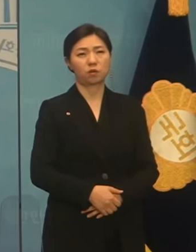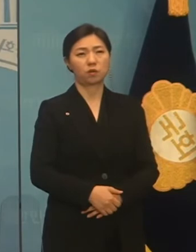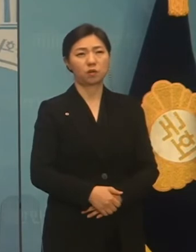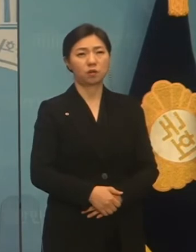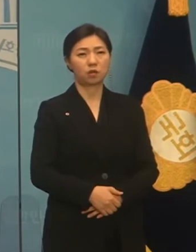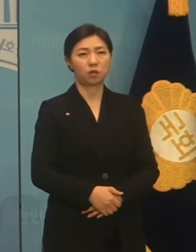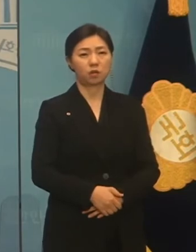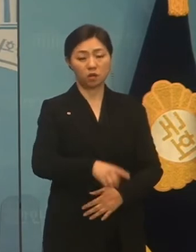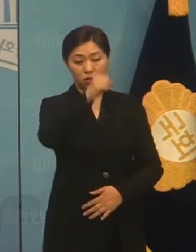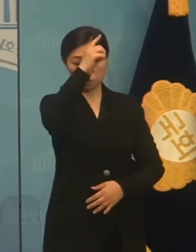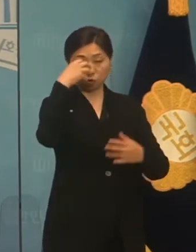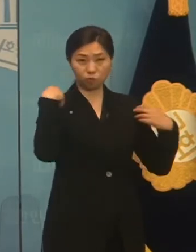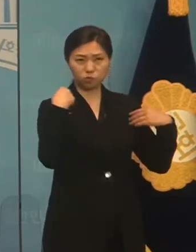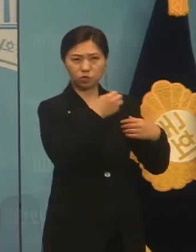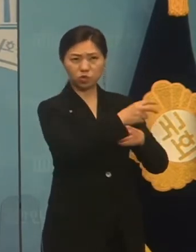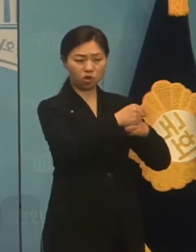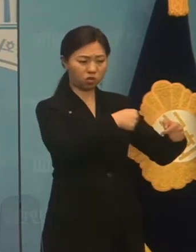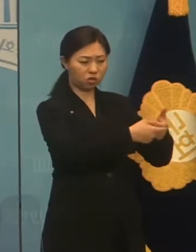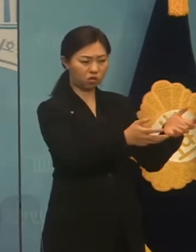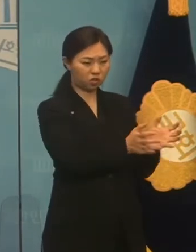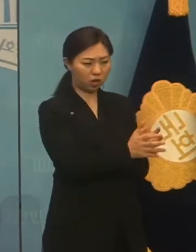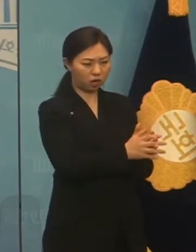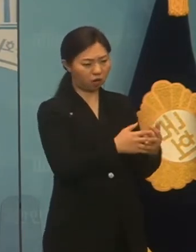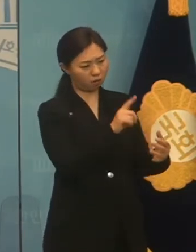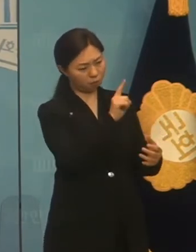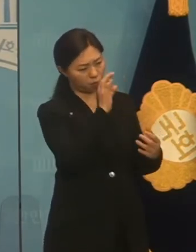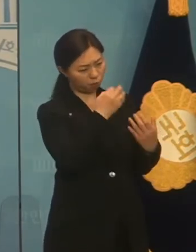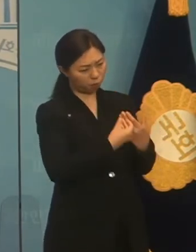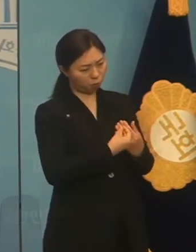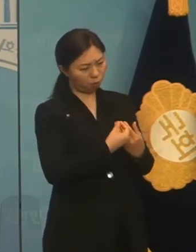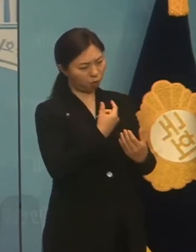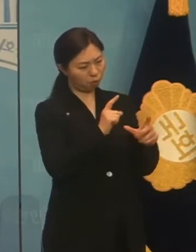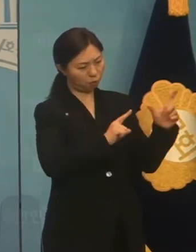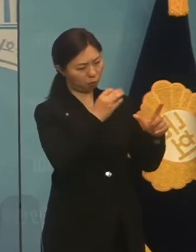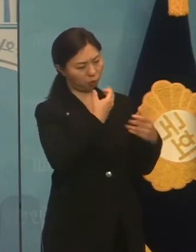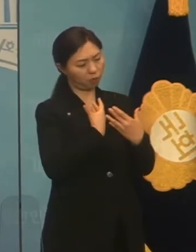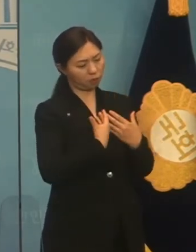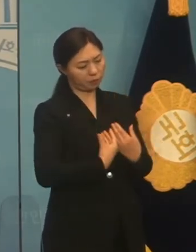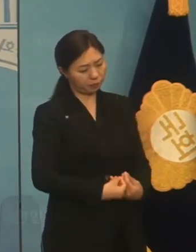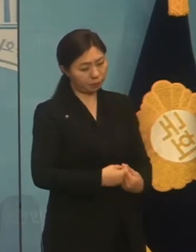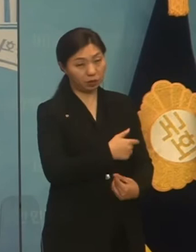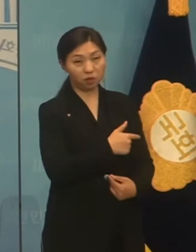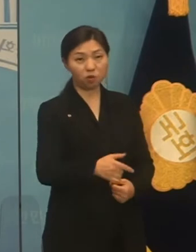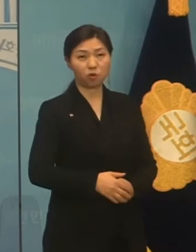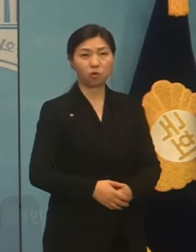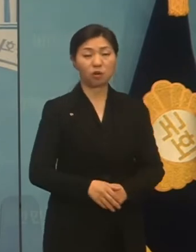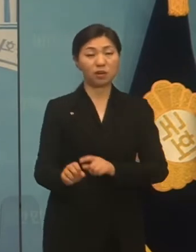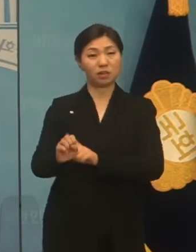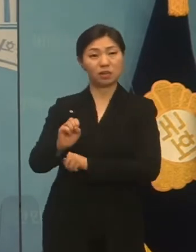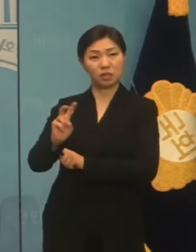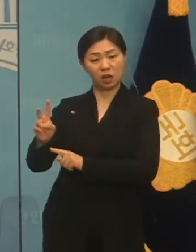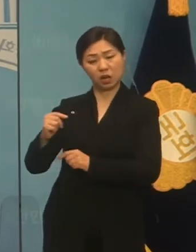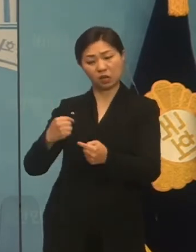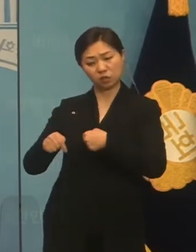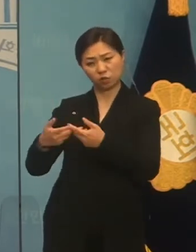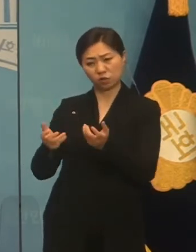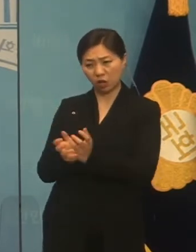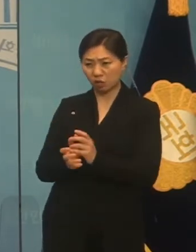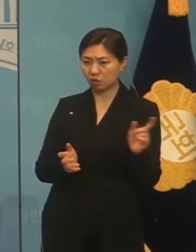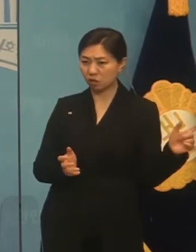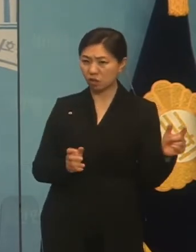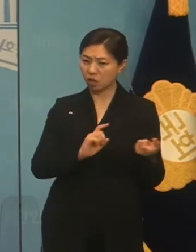정부 여당의 절망함과 동시에 야당은 여당의 진정한 대안이 될 수